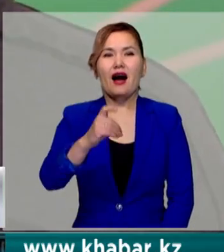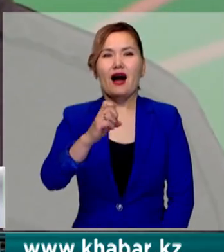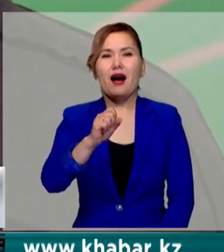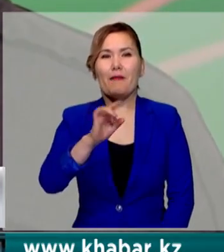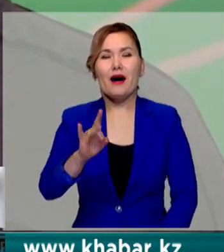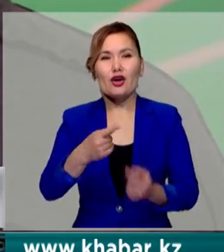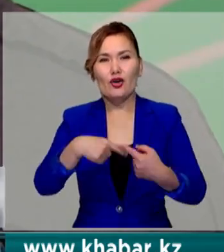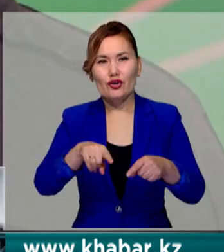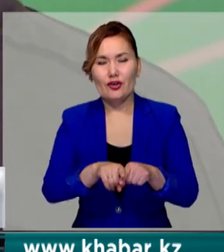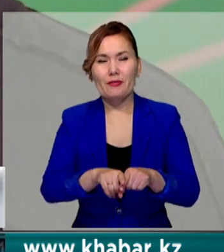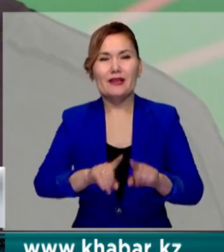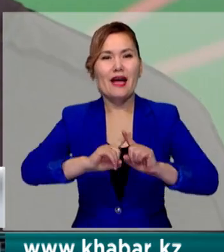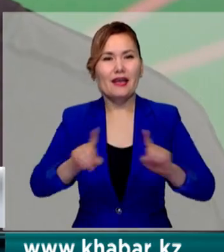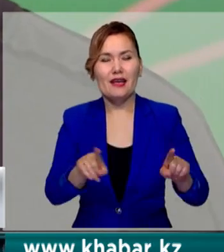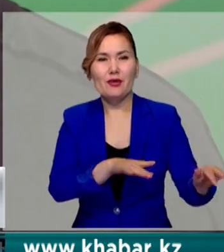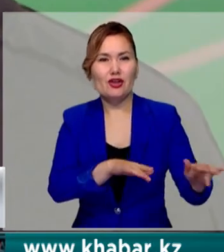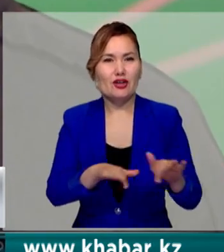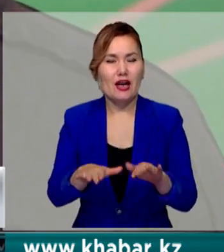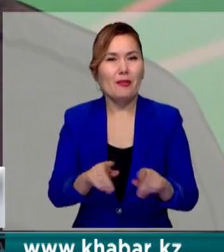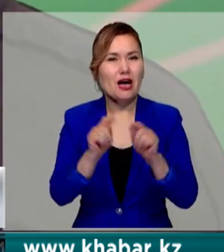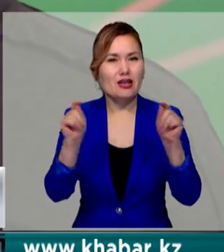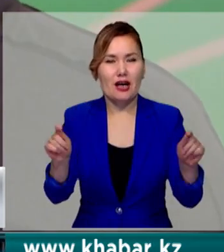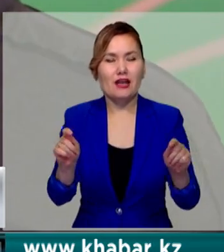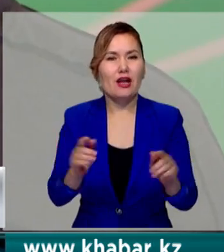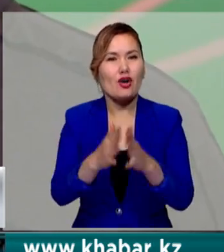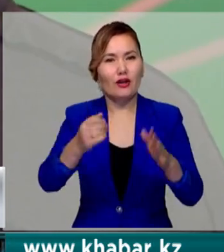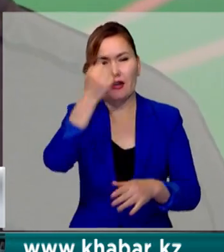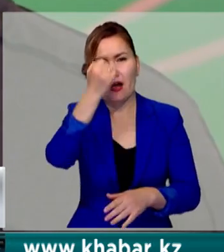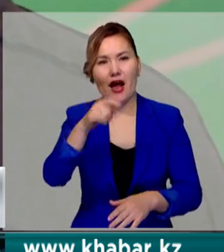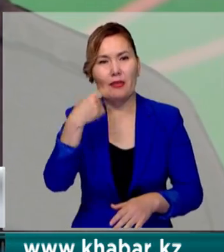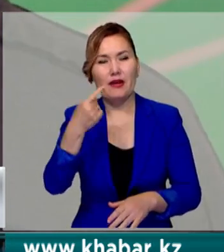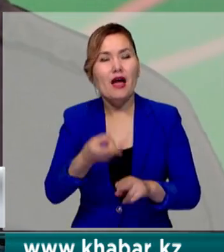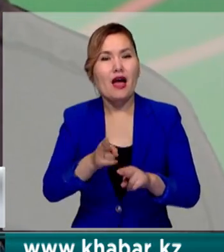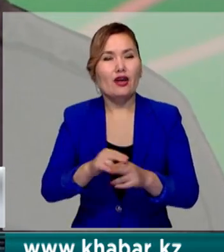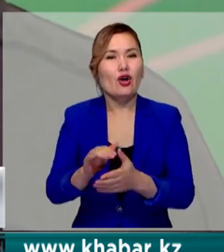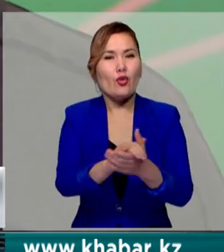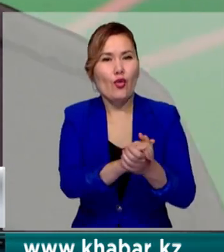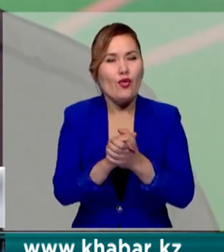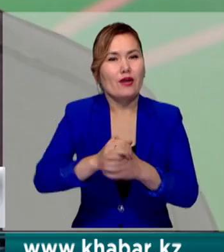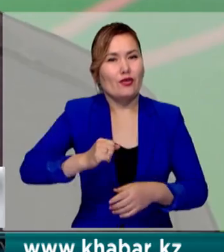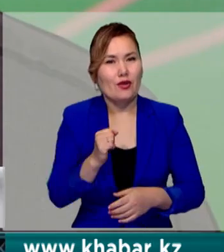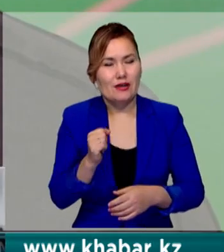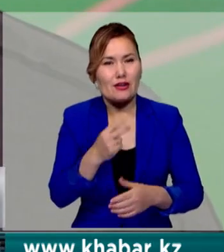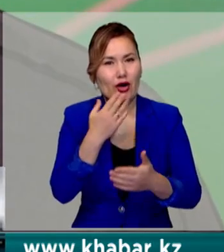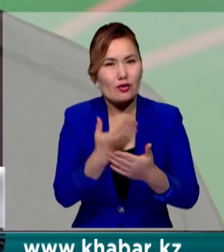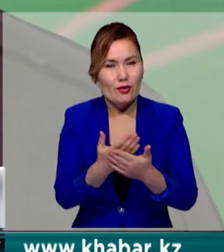осындай бір керемет шара ұйымдастырғанын алғыс айтқым келеді. Бұл достықтың, бірліктің,